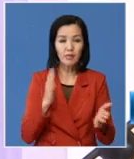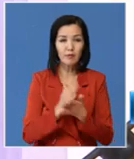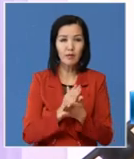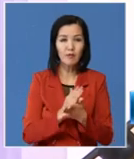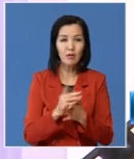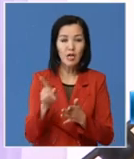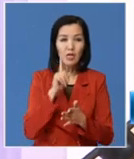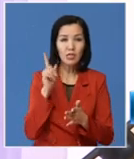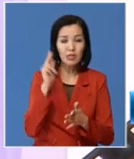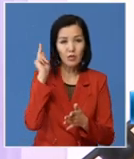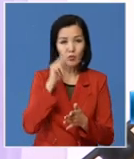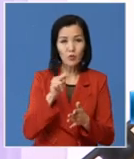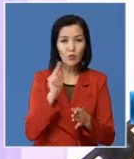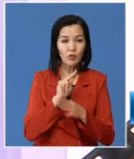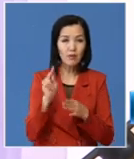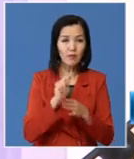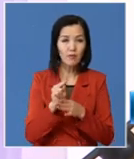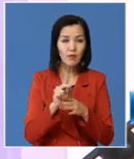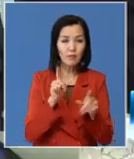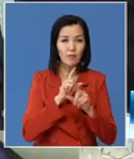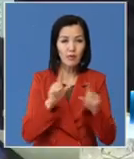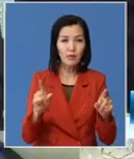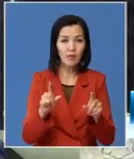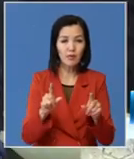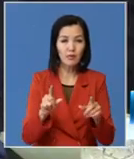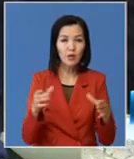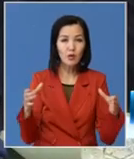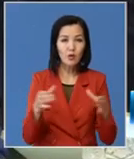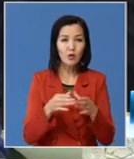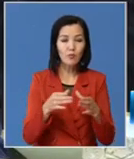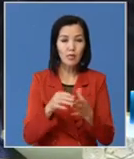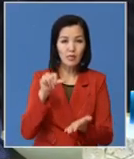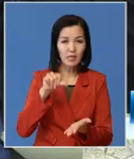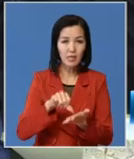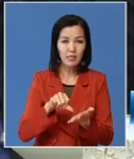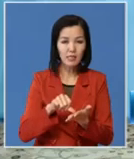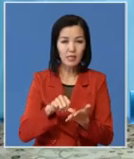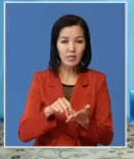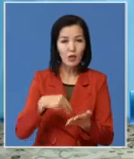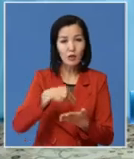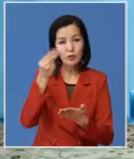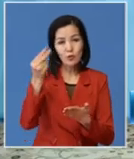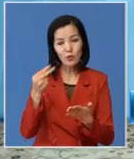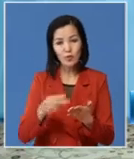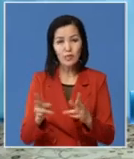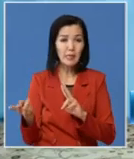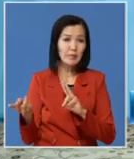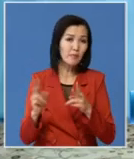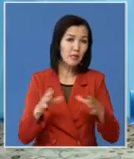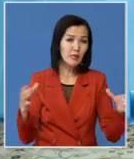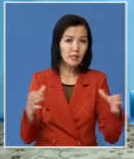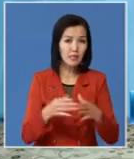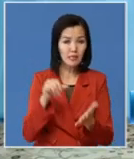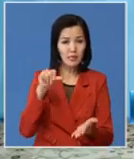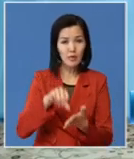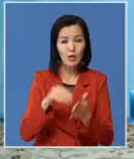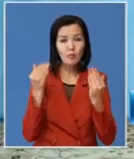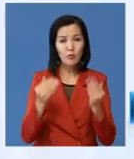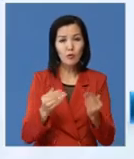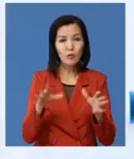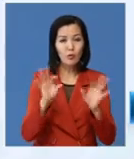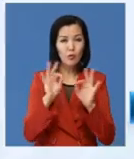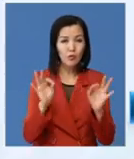биылғы жазда 70 жасақшы жұмысқа келді. Біз ауданымыз осындай марапатқа ие болып жатқанына қуаныштымыз. Аудан жастарына алғысым